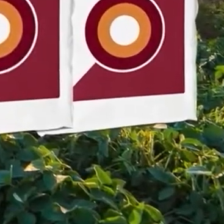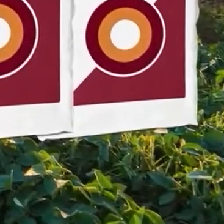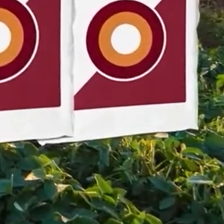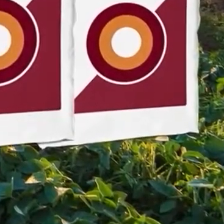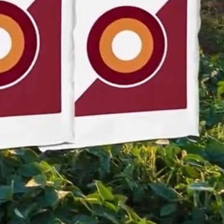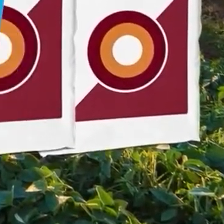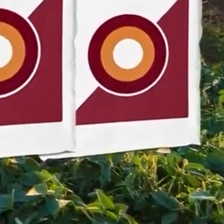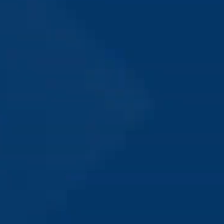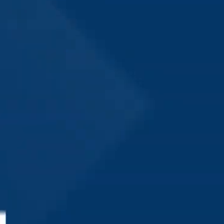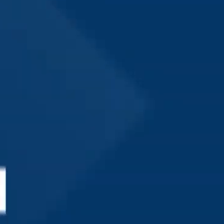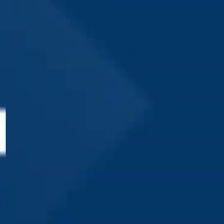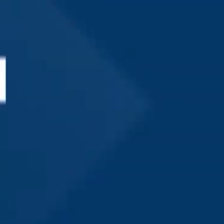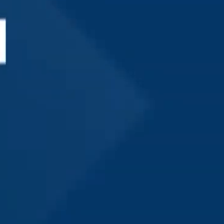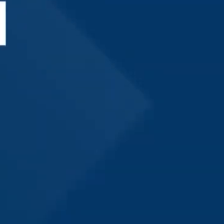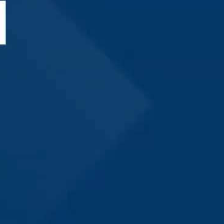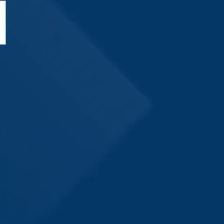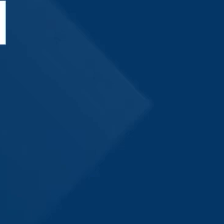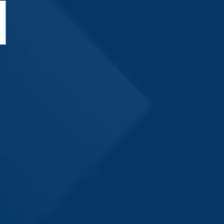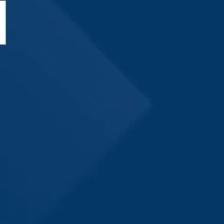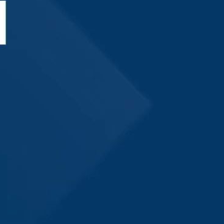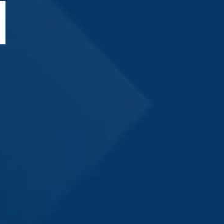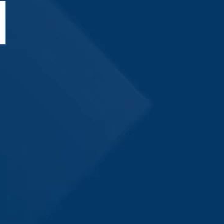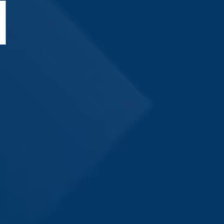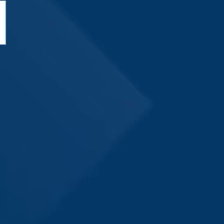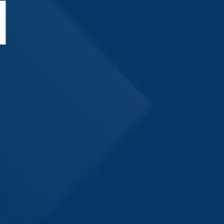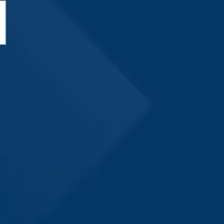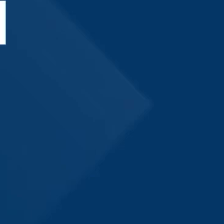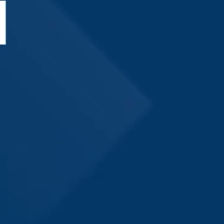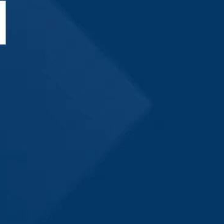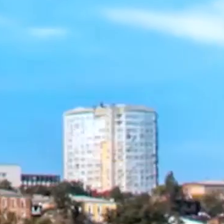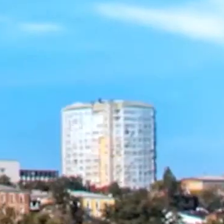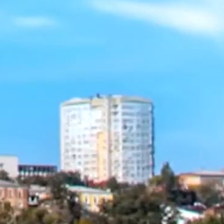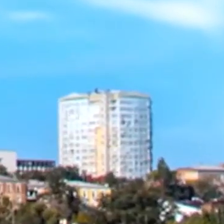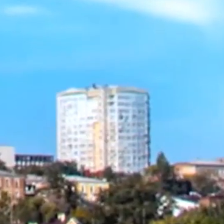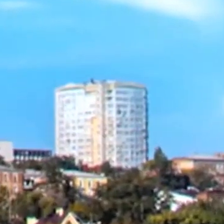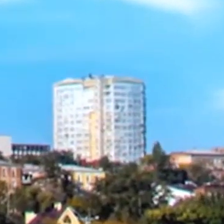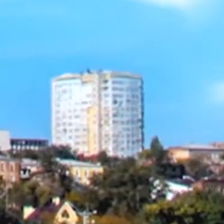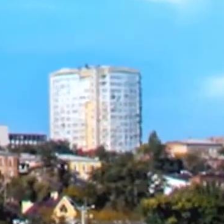918-556-84-99 и на сайте.